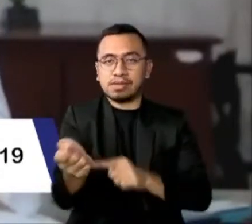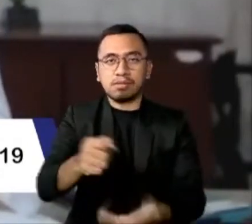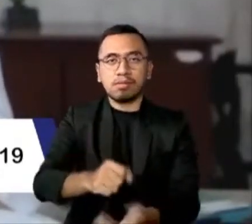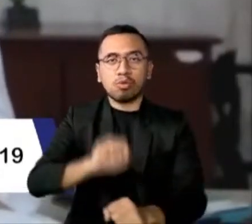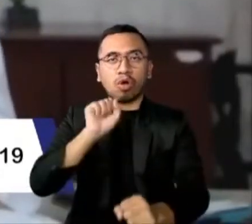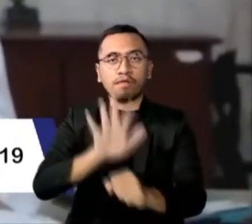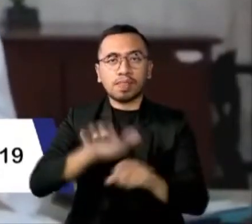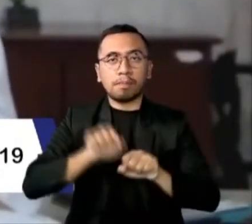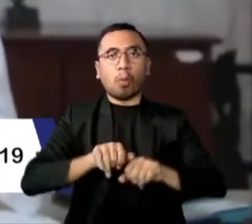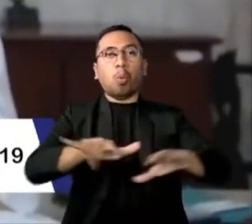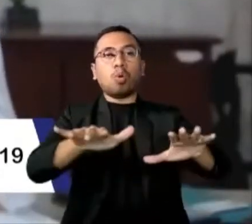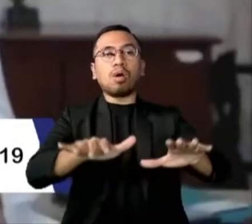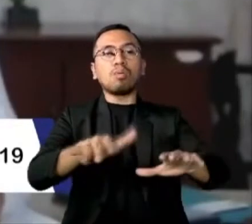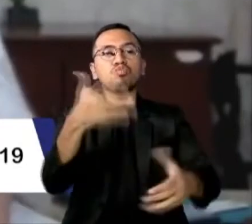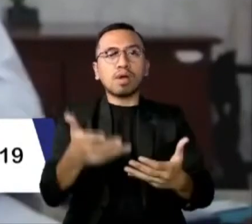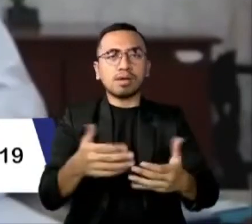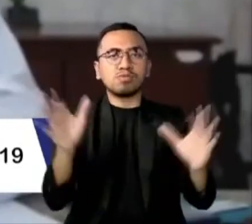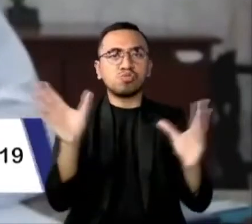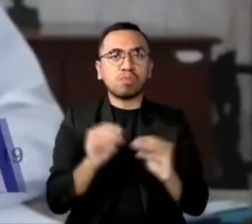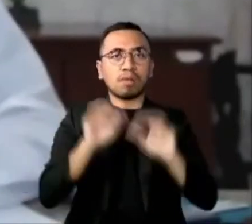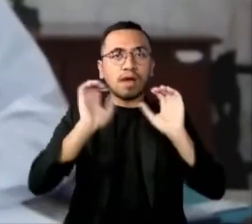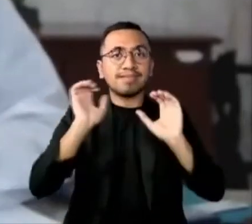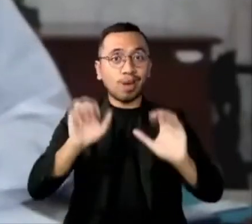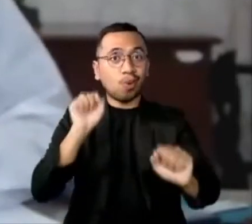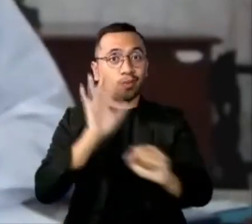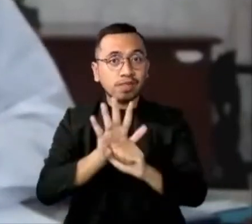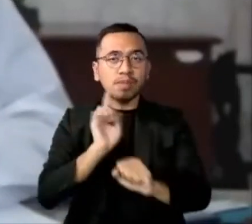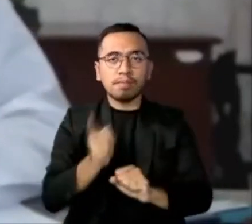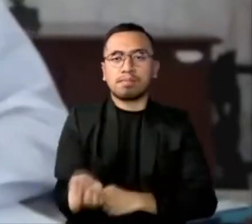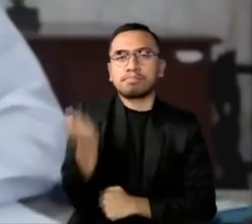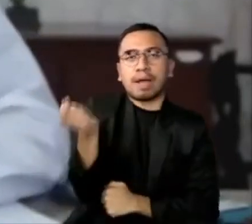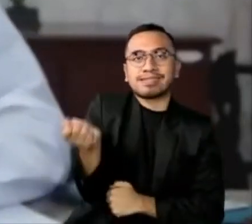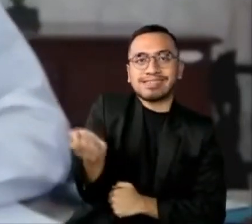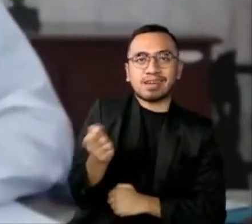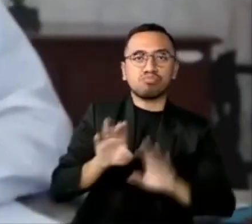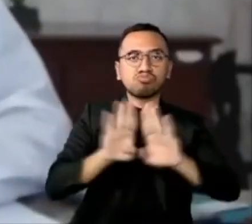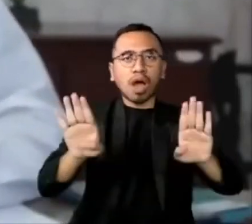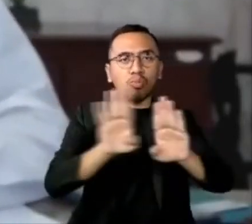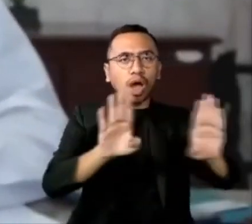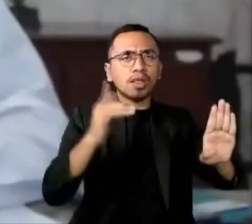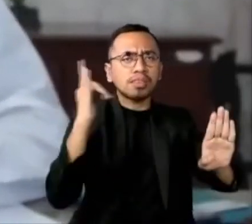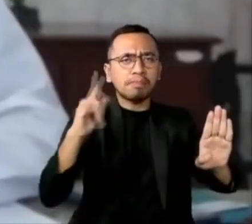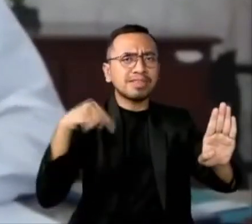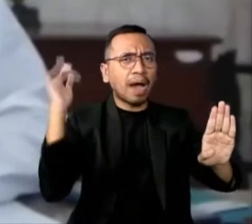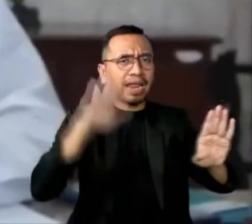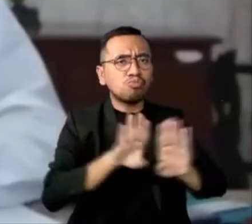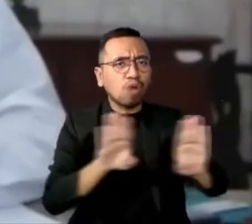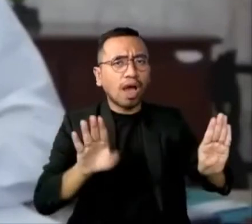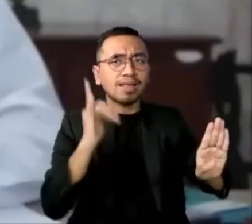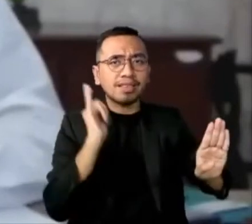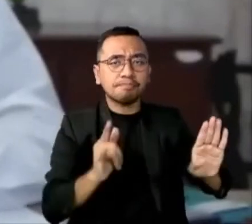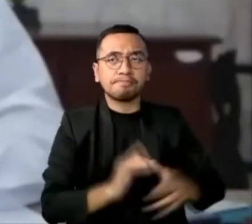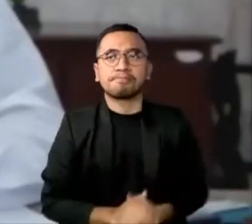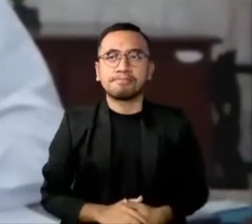COVID, pasti akan tinggi terus. Toh pasar setiap hari juga buka. Gitu ya, kedisiplinan masyarakat Temanggung di pasar mungkin